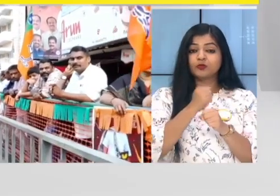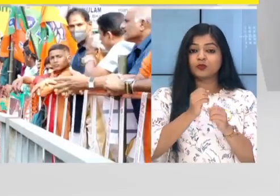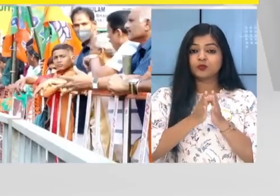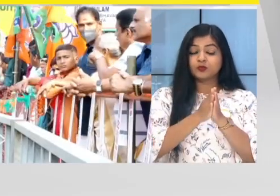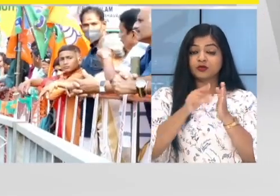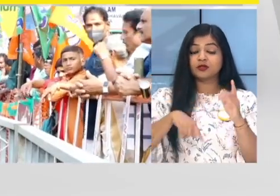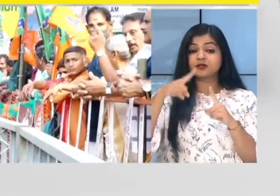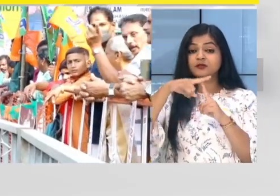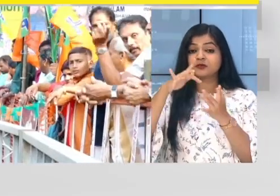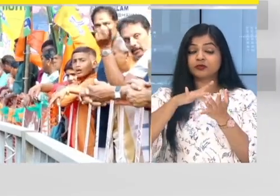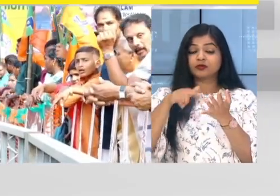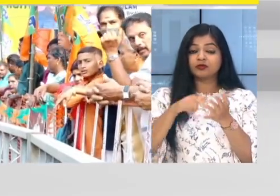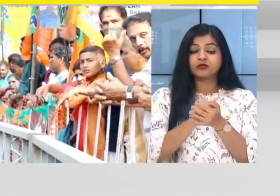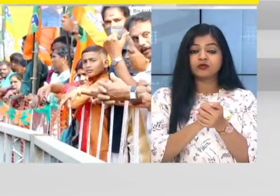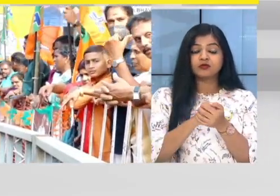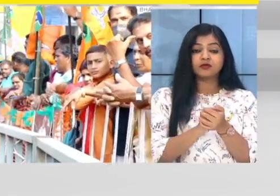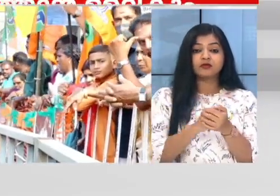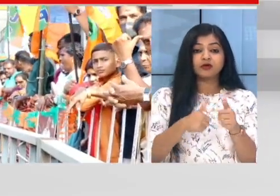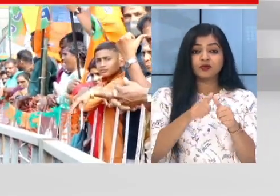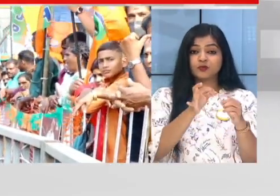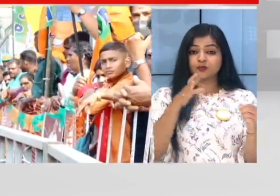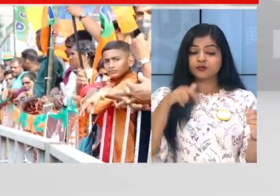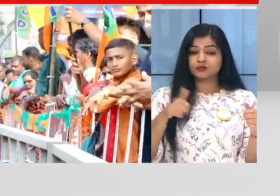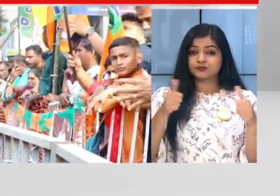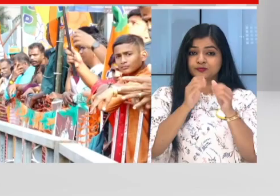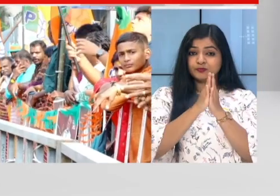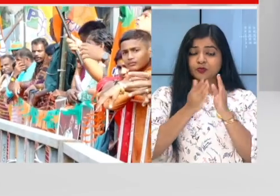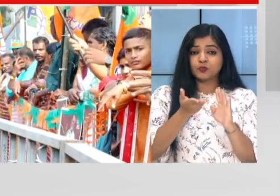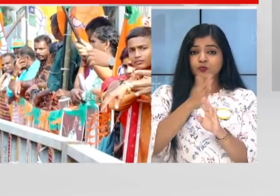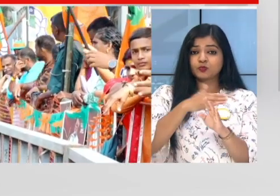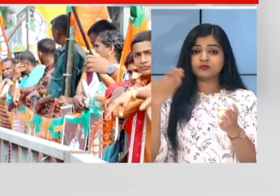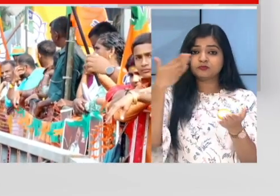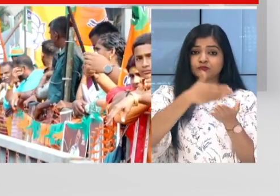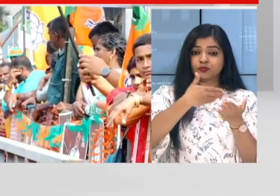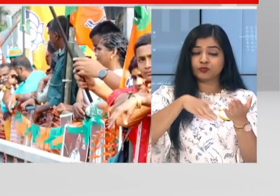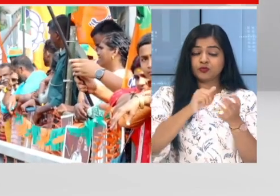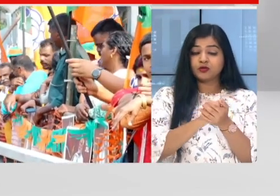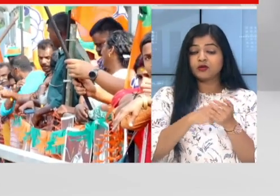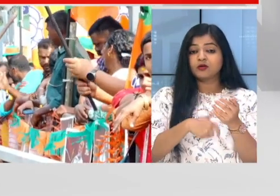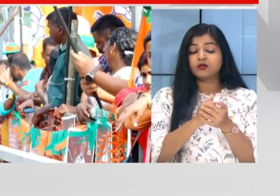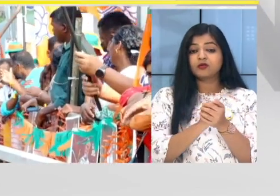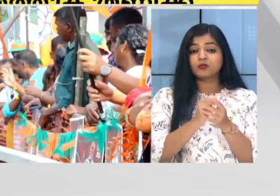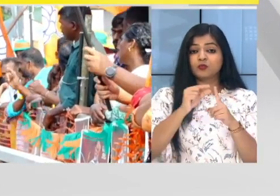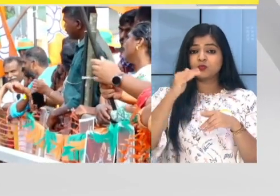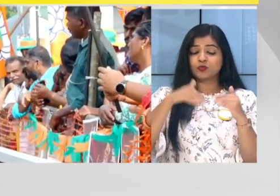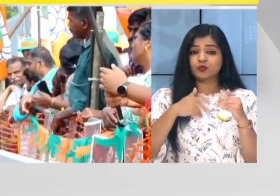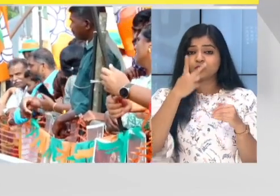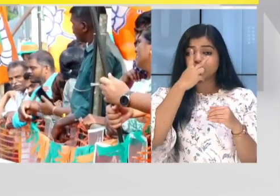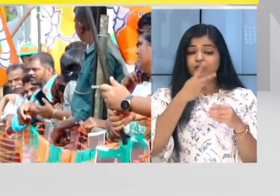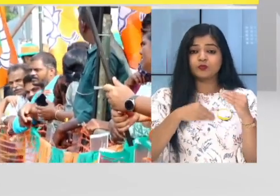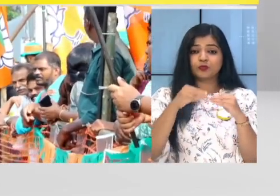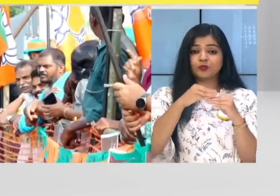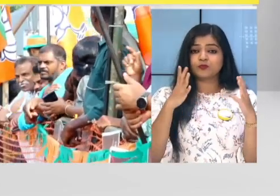ശ്രീരാമക്ഷേത്രത്തിൽ അദ്ദേഹം അയോധ്യ പ്രാണപ്രതിഷ്ഠയ്ക്ക് തൊട്ടു മുമ്പ് പോകുന്നു എന്നതൊക്കെ വലിയ രാഷ്ട്രീയ കൗതുകം കൂടിയാണ്. അതിന്റെയൊക്കെ